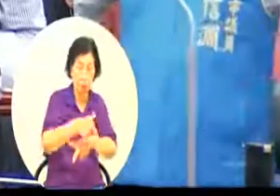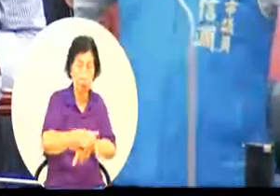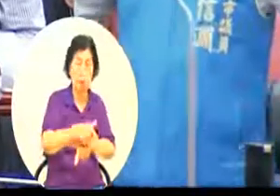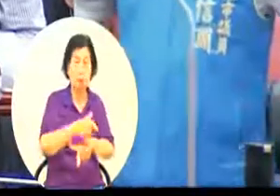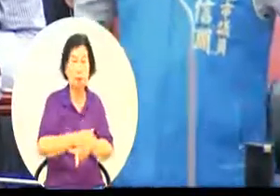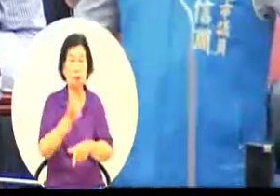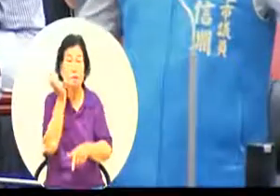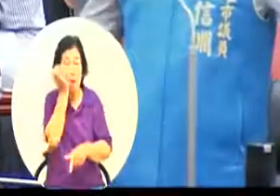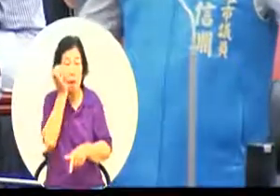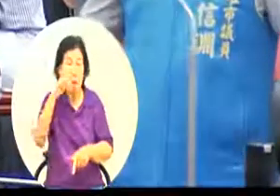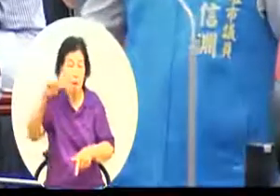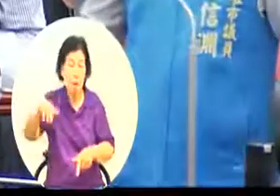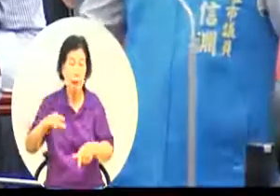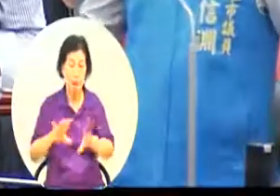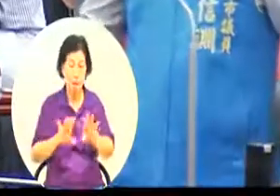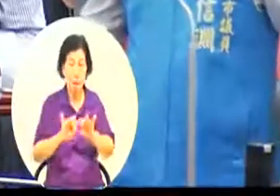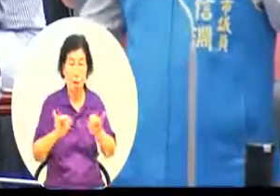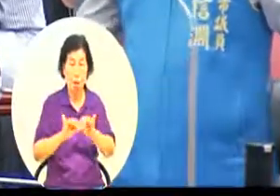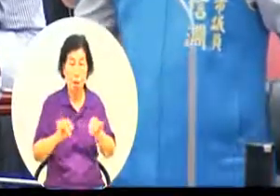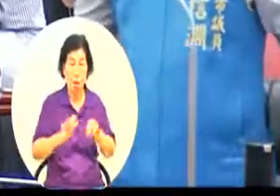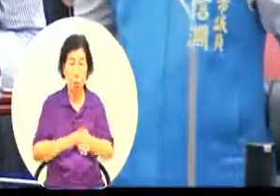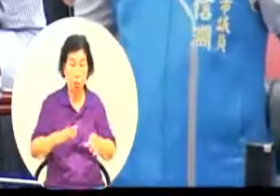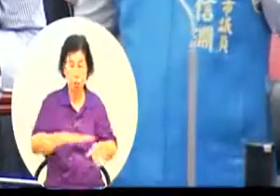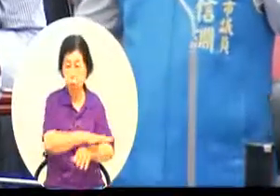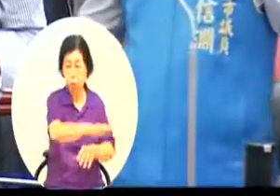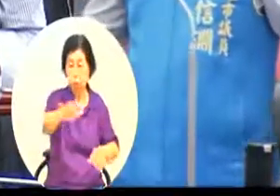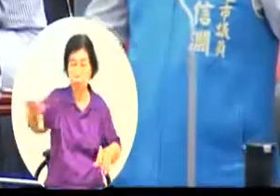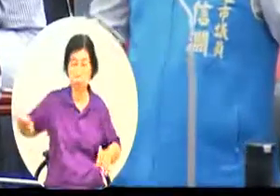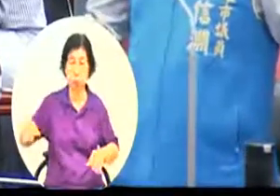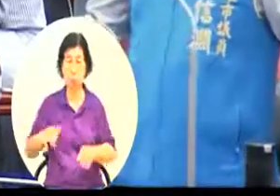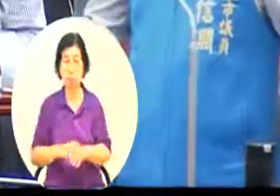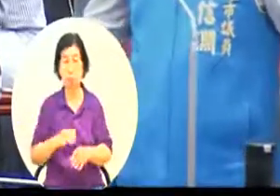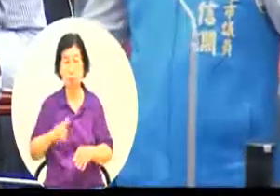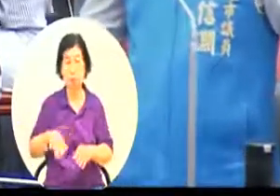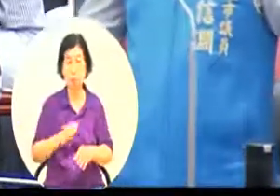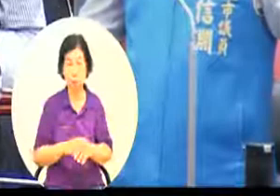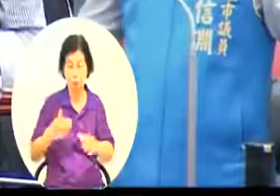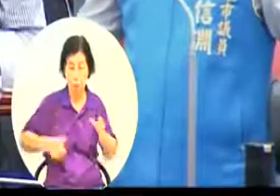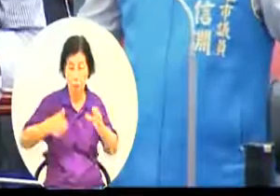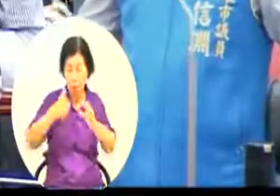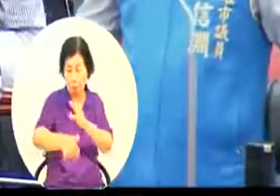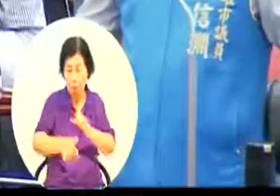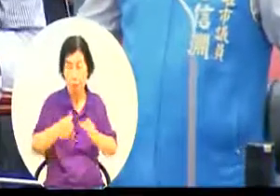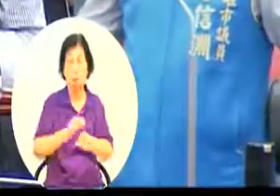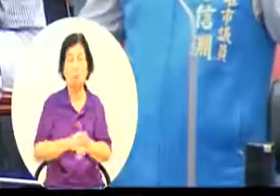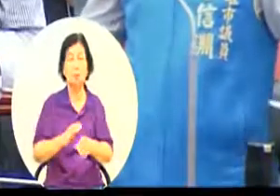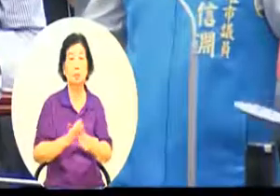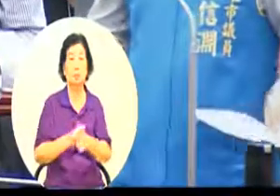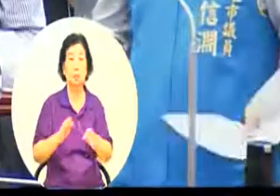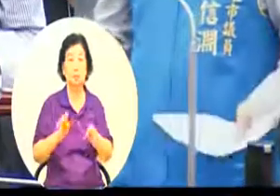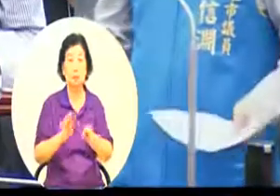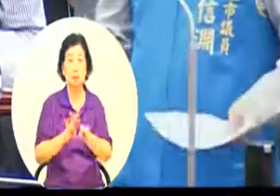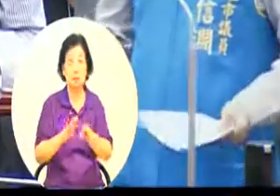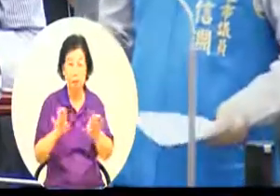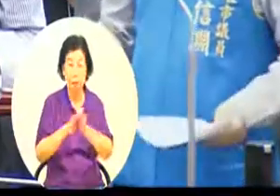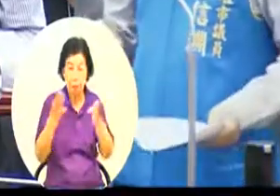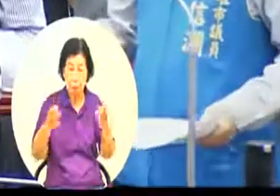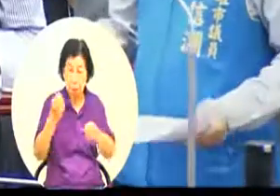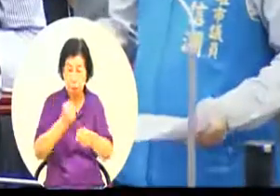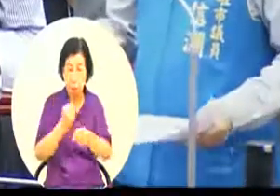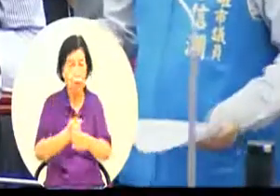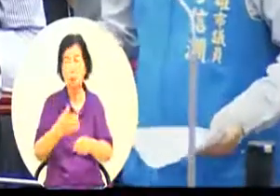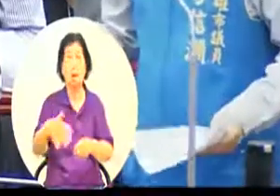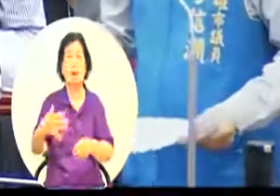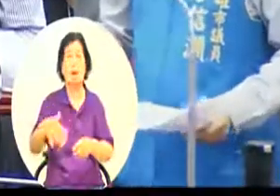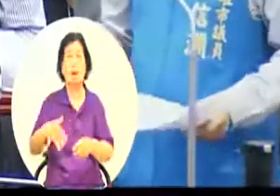那么大，到目前为止虽然是有时候要进驻了，到目前还是没有在一个开发的一个状态，这对我们捷运站